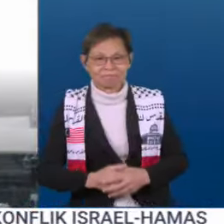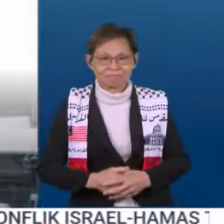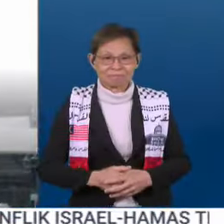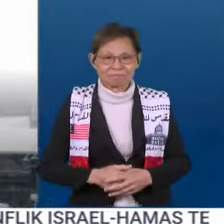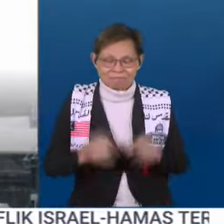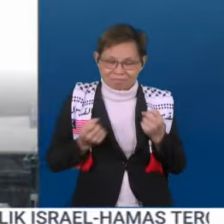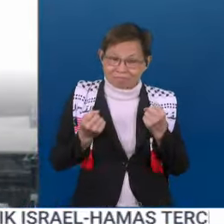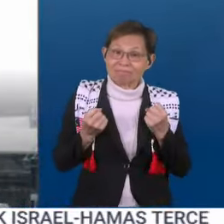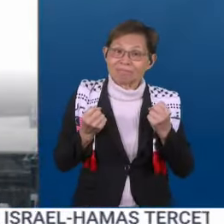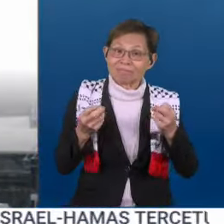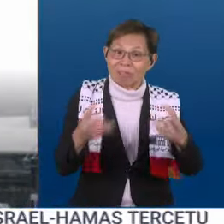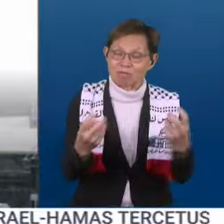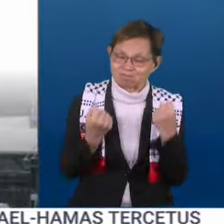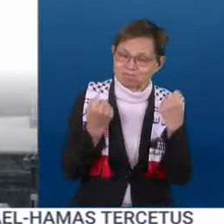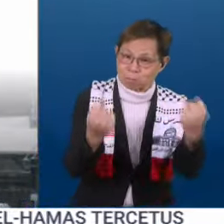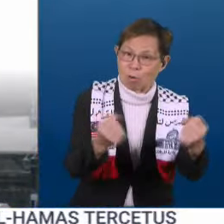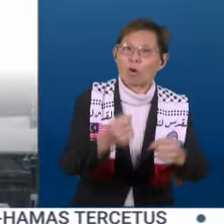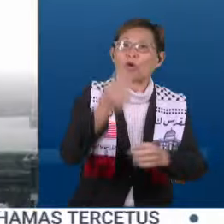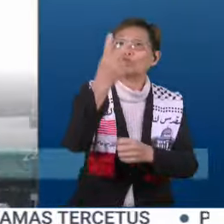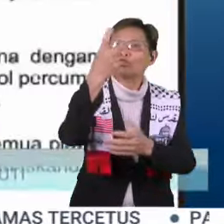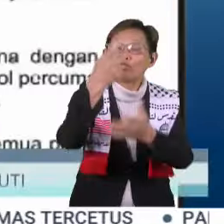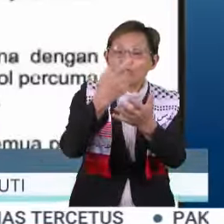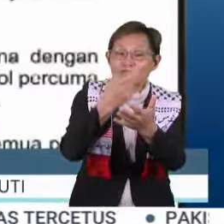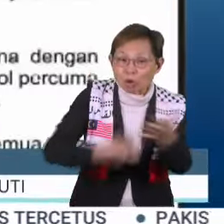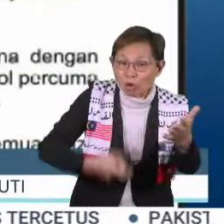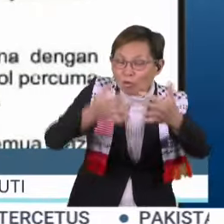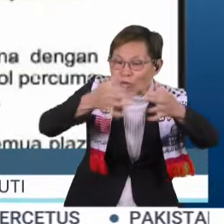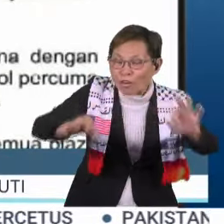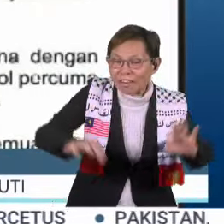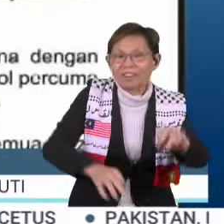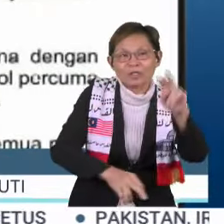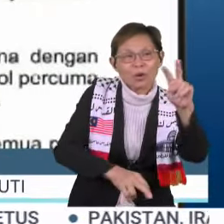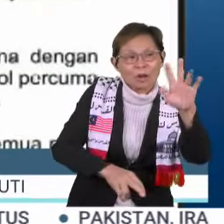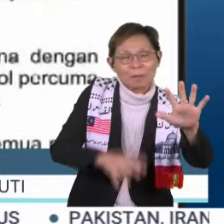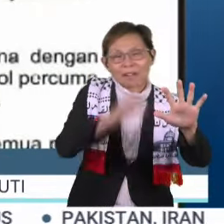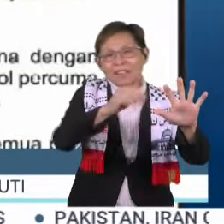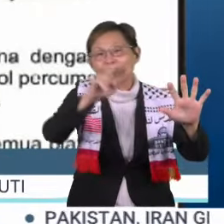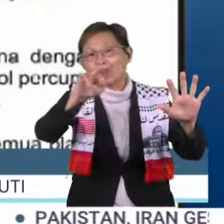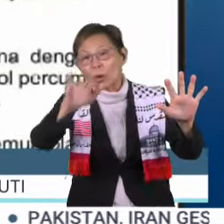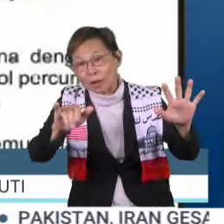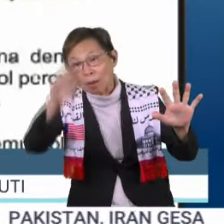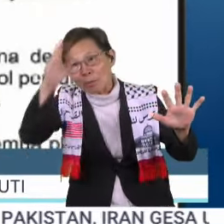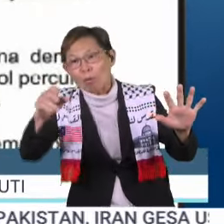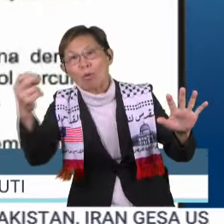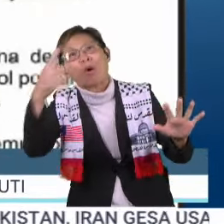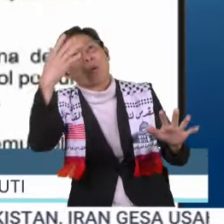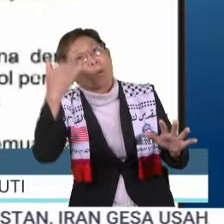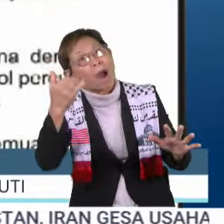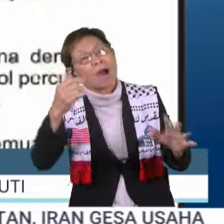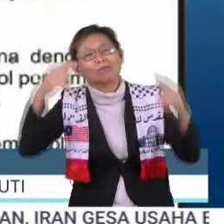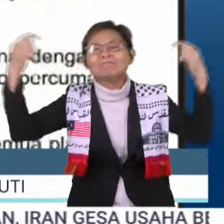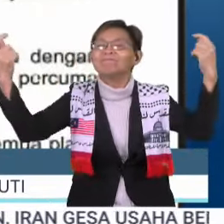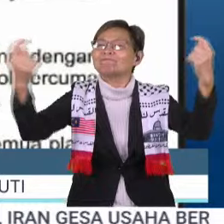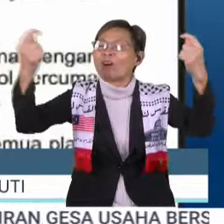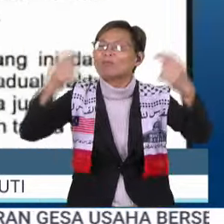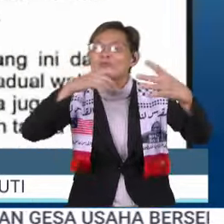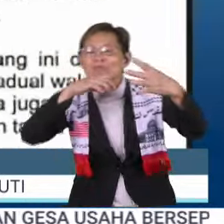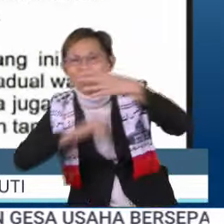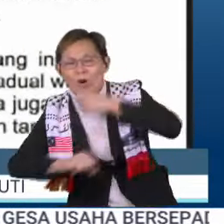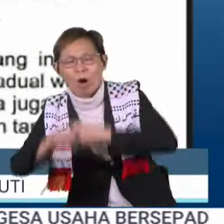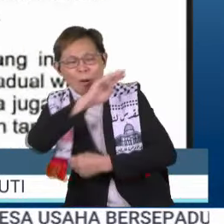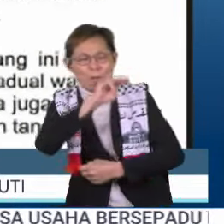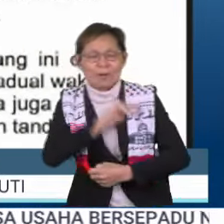Pengguna lebuh raya diberi kemudahan tol percuma selama 2 hari pada 23 Disember dan 26 Disember ini sempena cuti sambutan Christmas. Jelas Kementerian Kerja